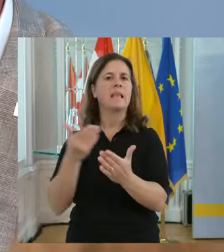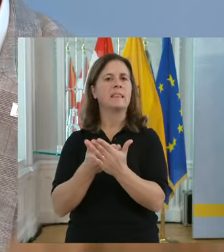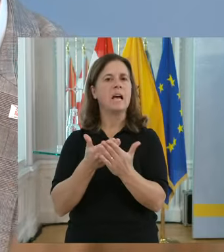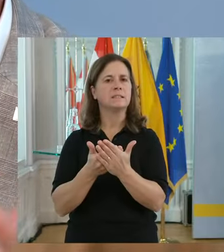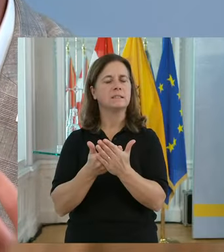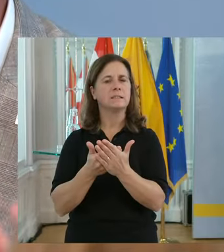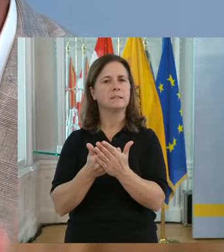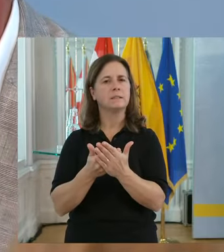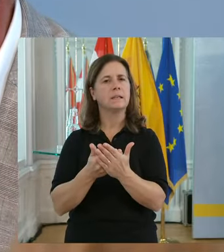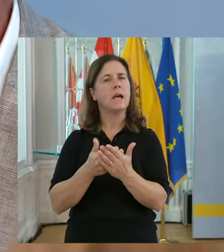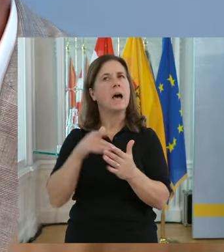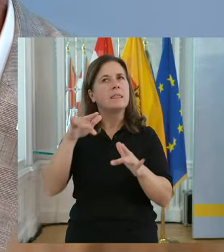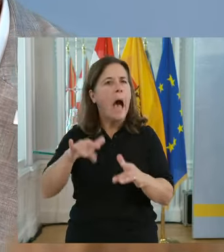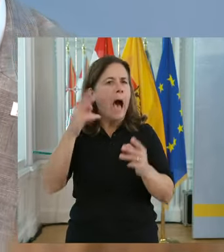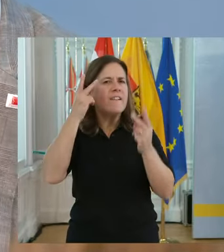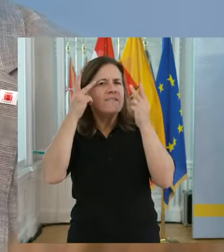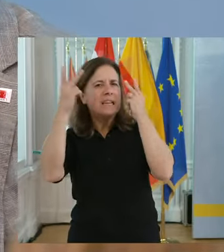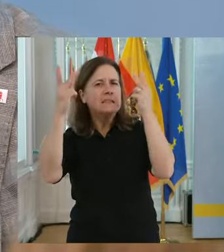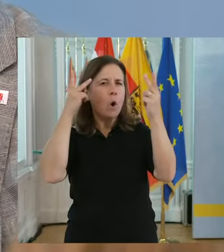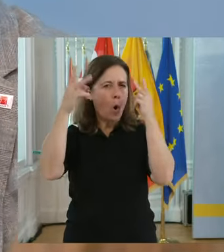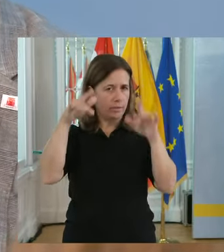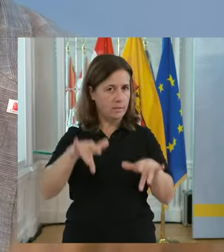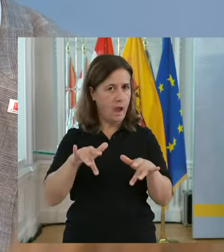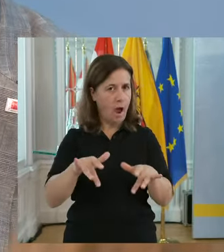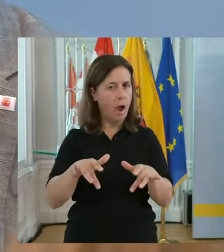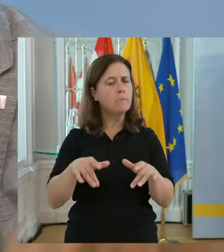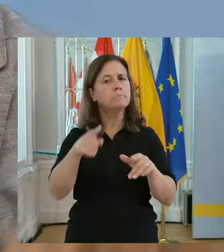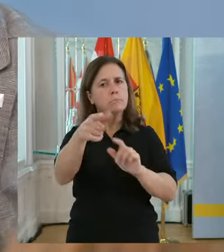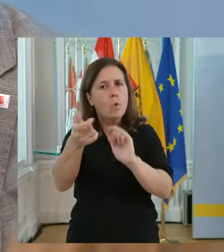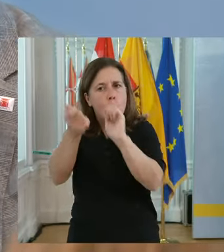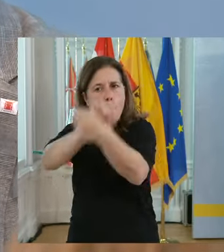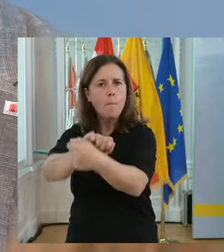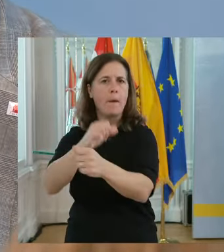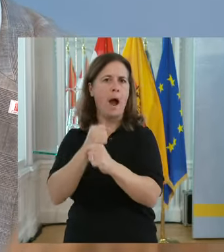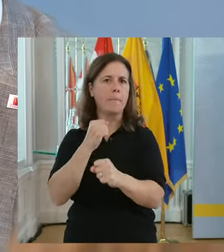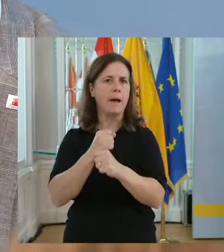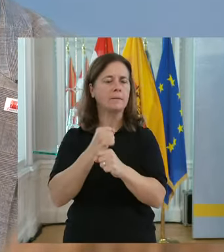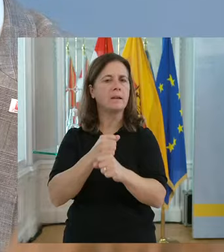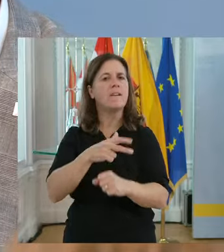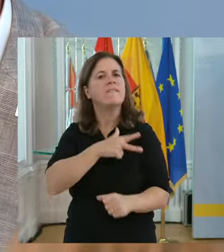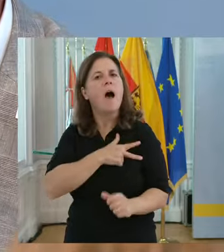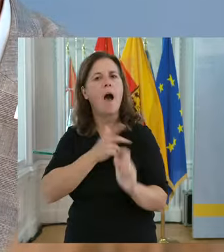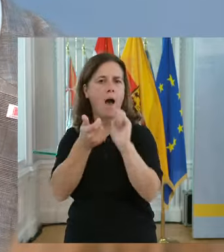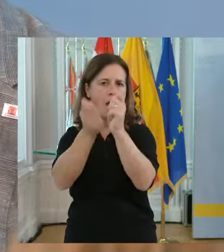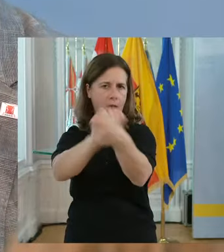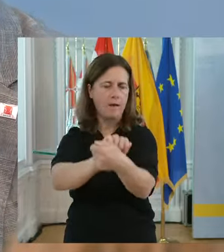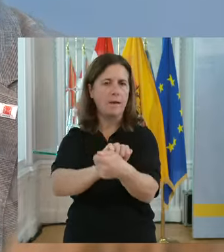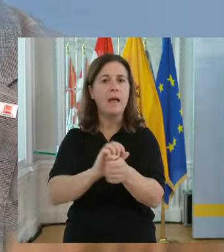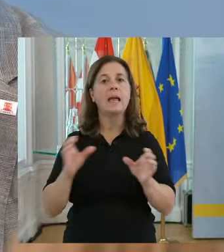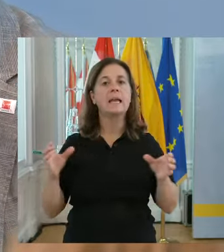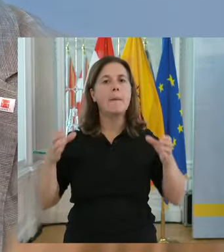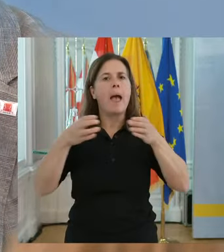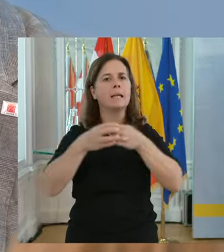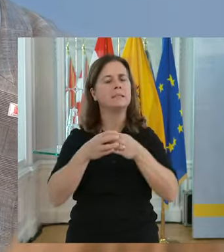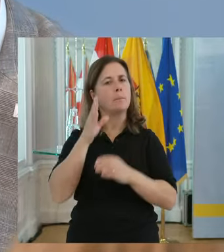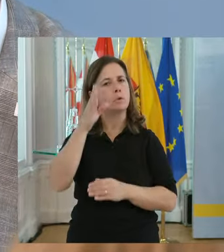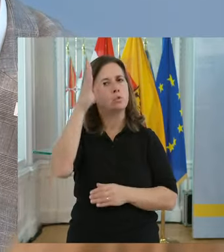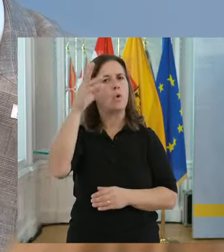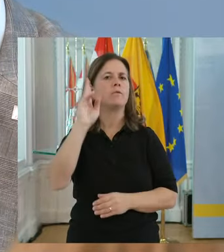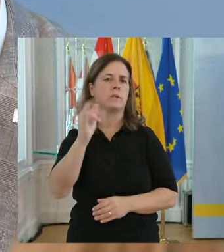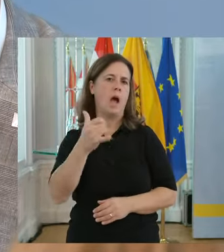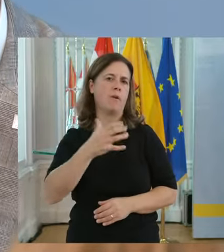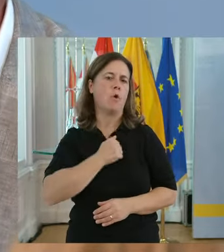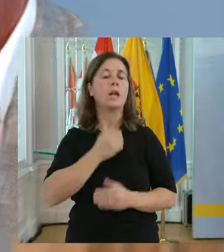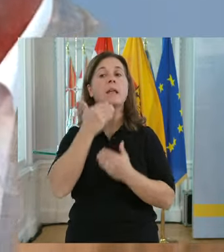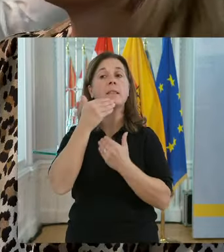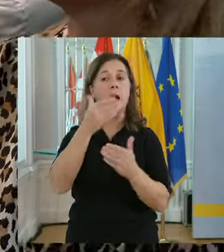was an Vision vorhanden ist, ja, auf den Boden bringen und auch realisieren. Und gemeinsam, glaube ich, werden wir in Zukunft erfolgreich sein. Danke